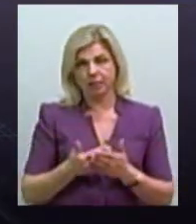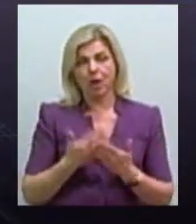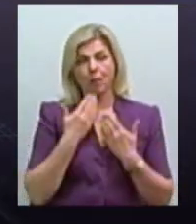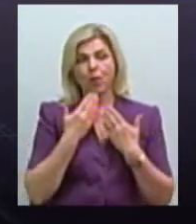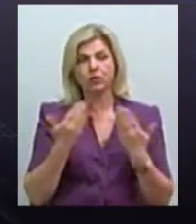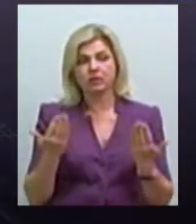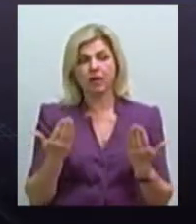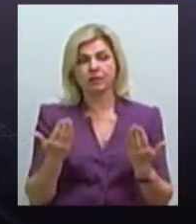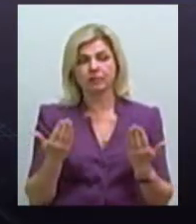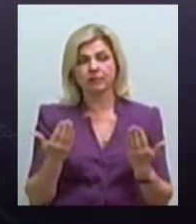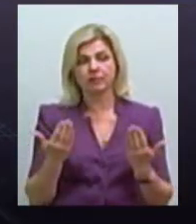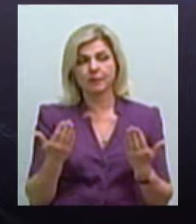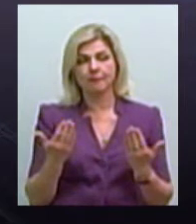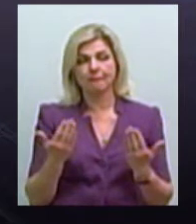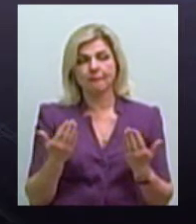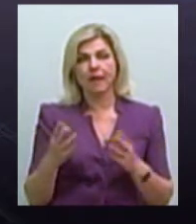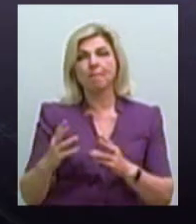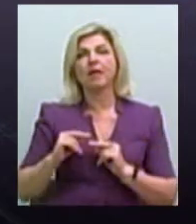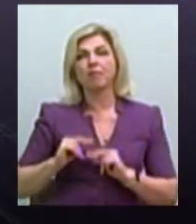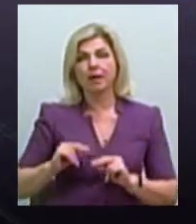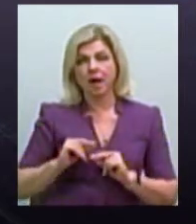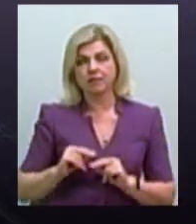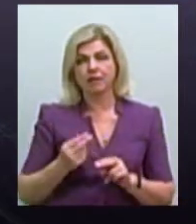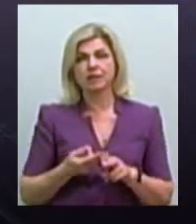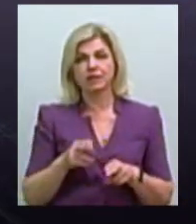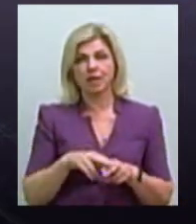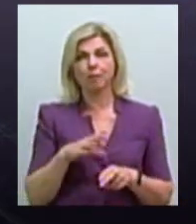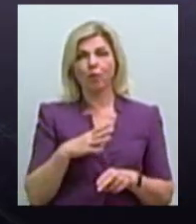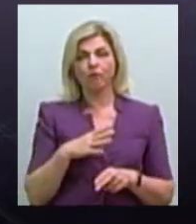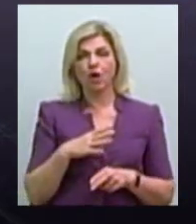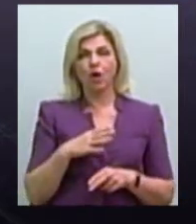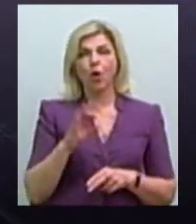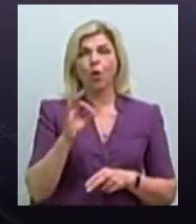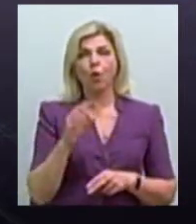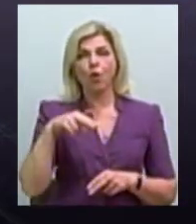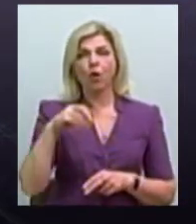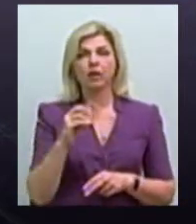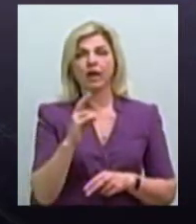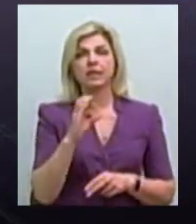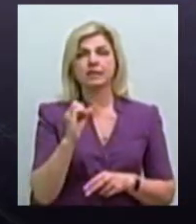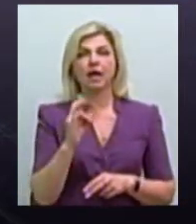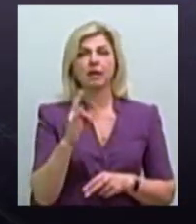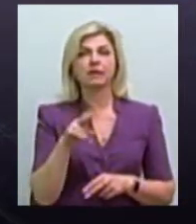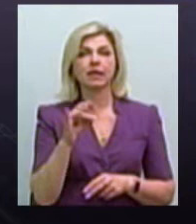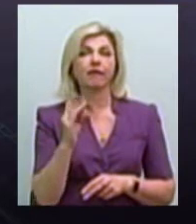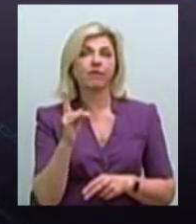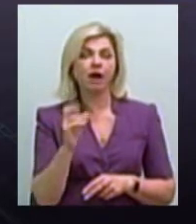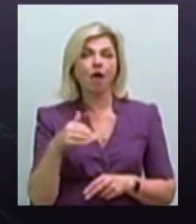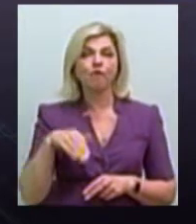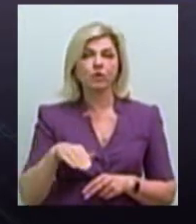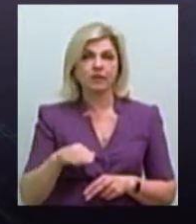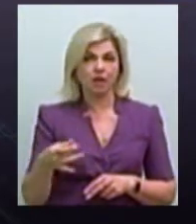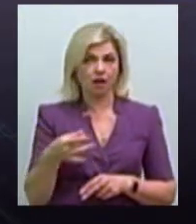ну, така приклад співпраці, це був Олександрівка, СМТ Олександрівка, Вознесенська